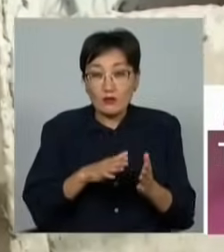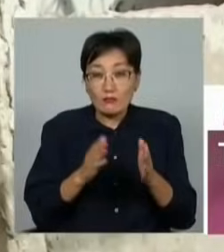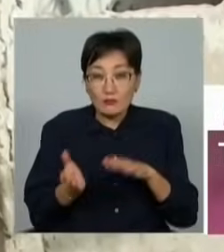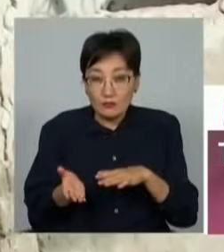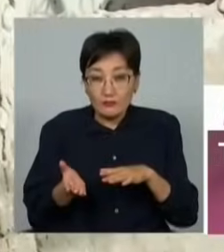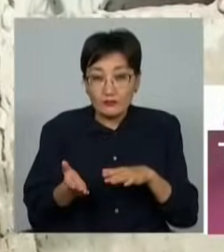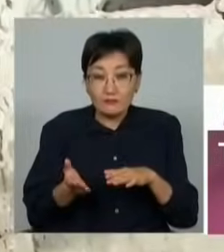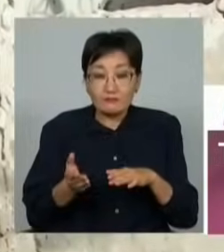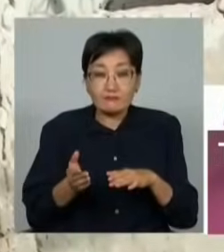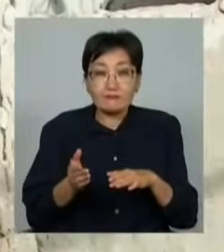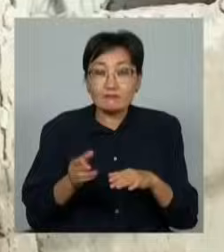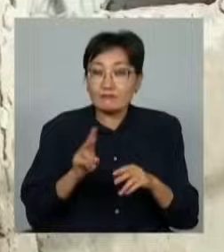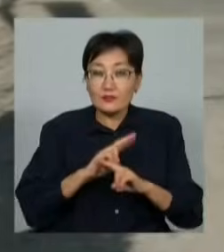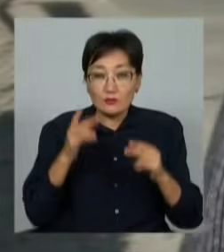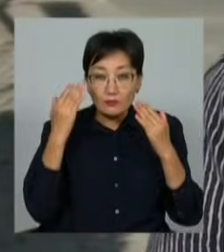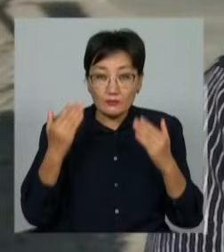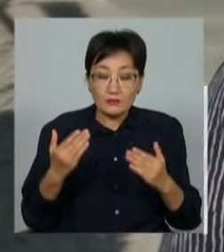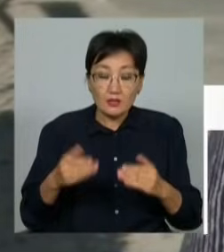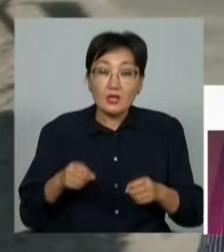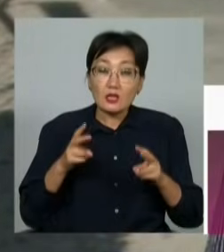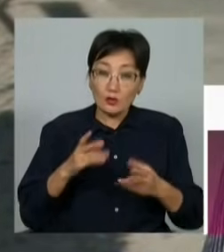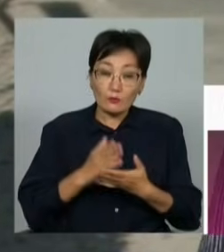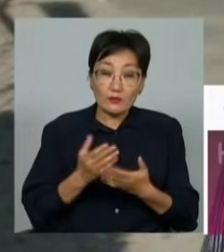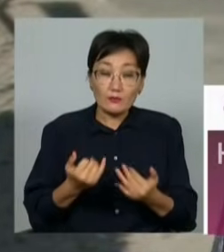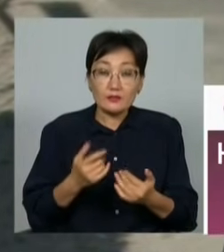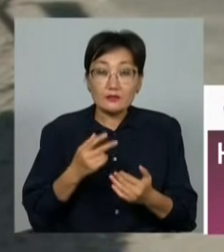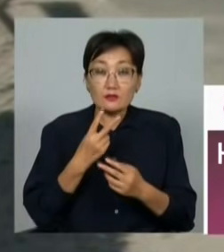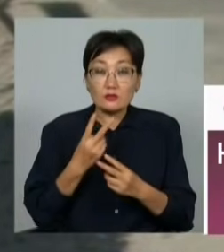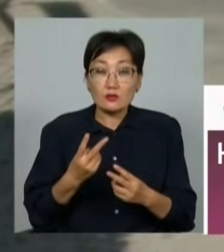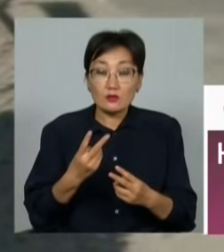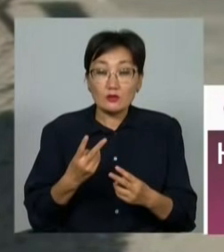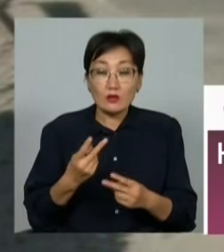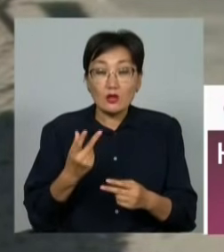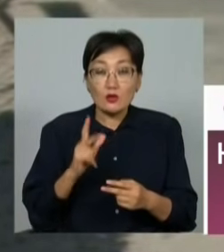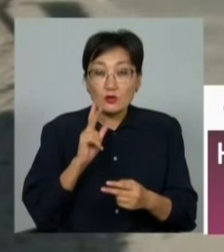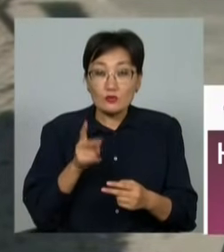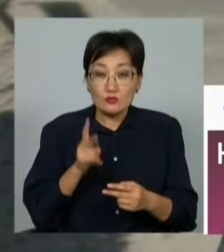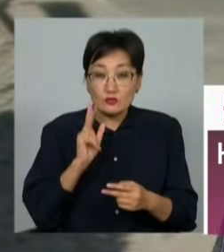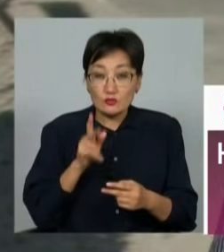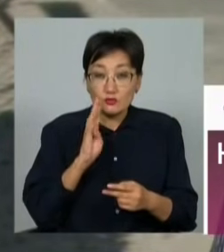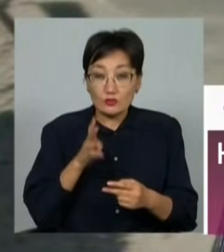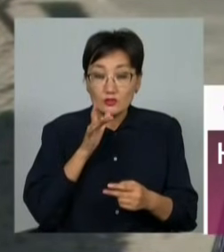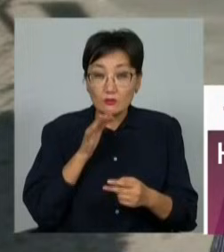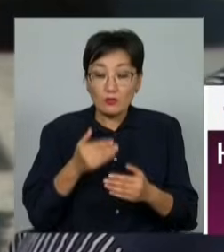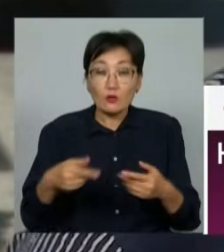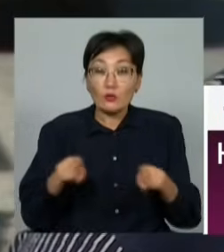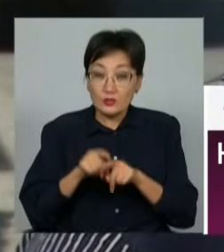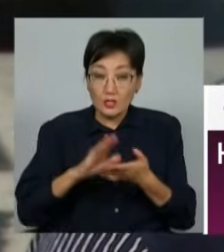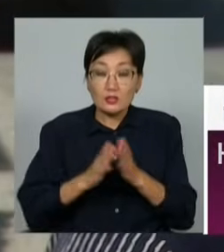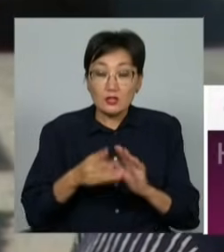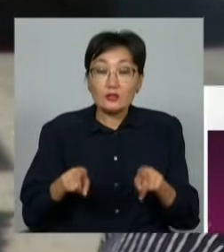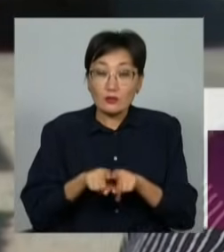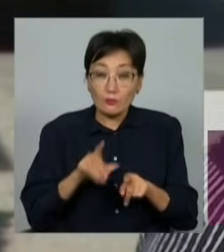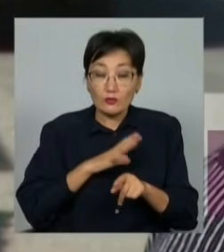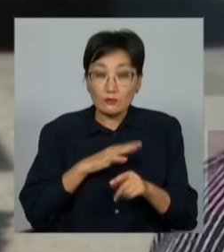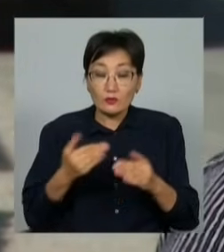кетпеуіне кепілдік жоқ. Қауіпті екен, қауіпті мына жерден көргенде бұдан 3-4 жыл бұрын да сондай жағдай болған екен ғой. Мынақта болмайды, мынаны қайтадан